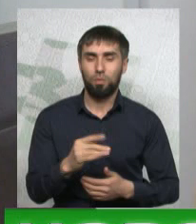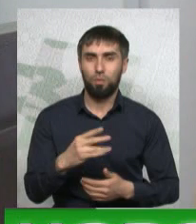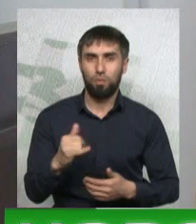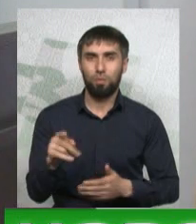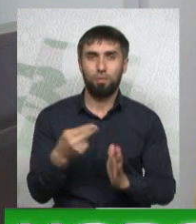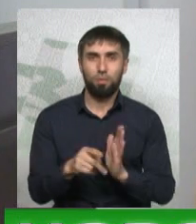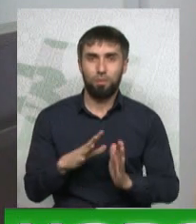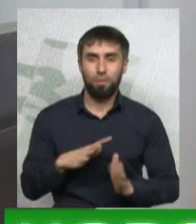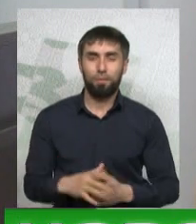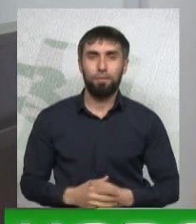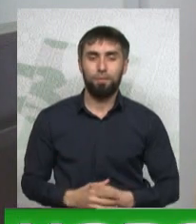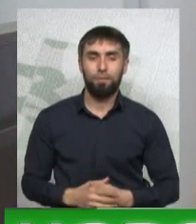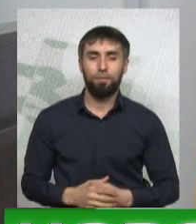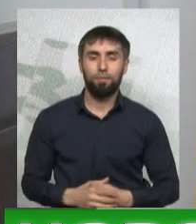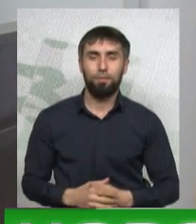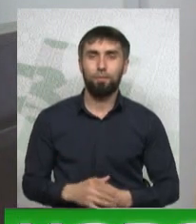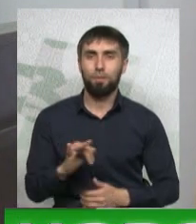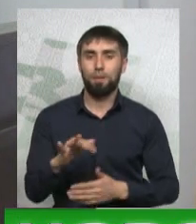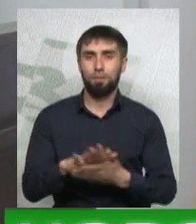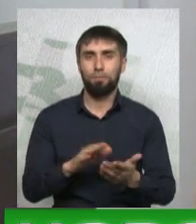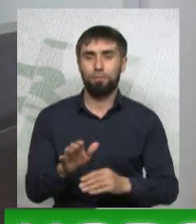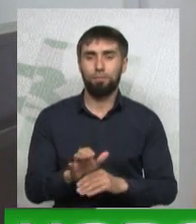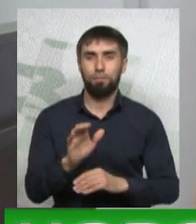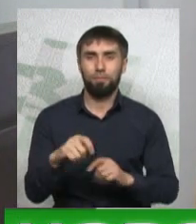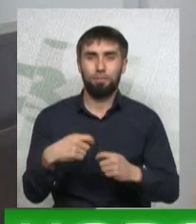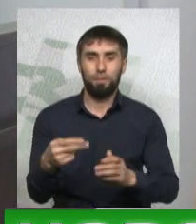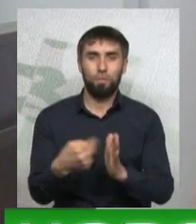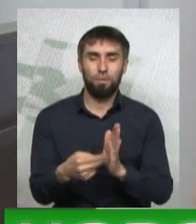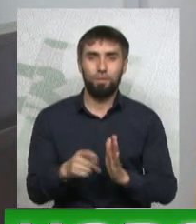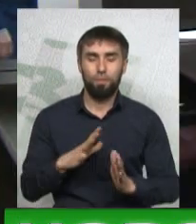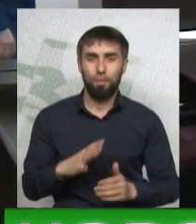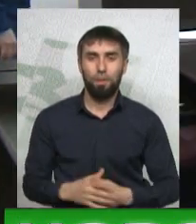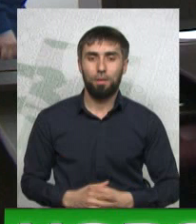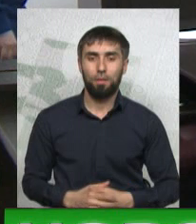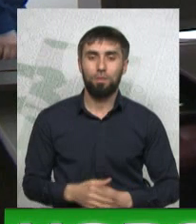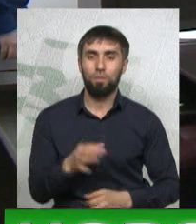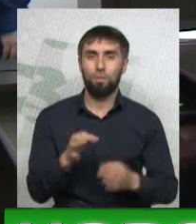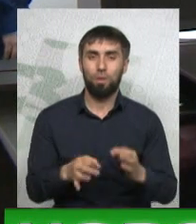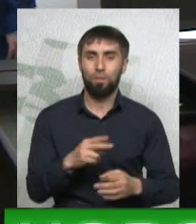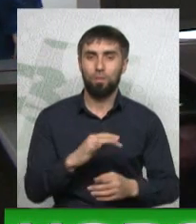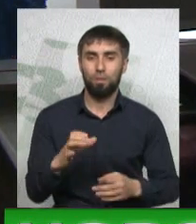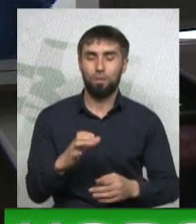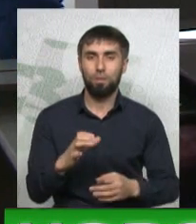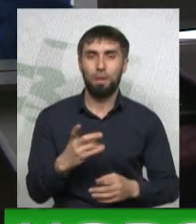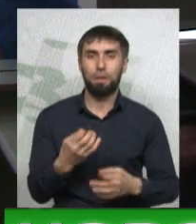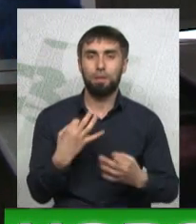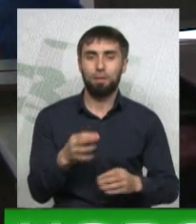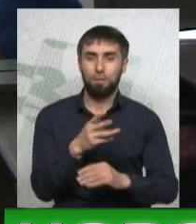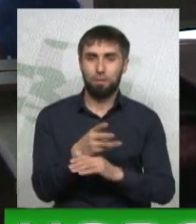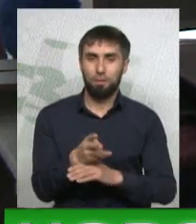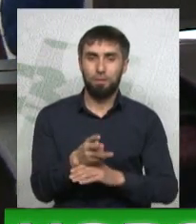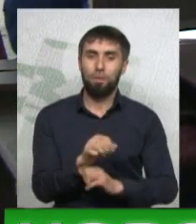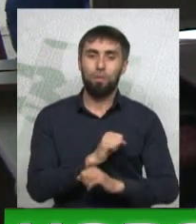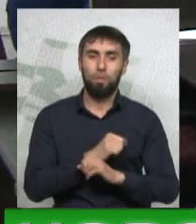сообщнику для последующей пересылки потенциальным покупателям наркотических средств. Судебный процесс не разрешают снимать. В